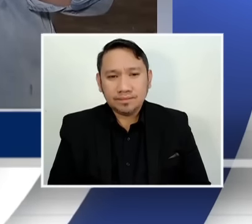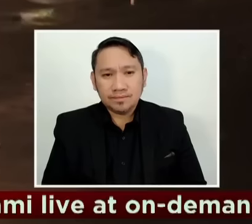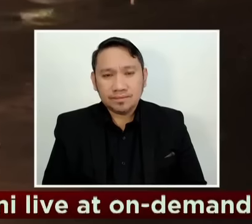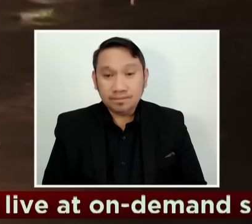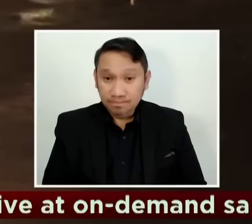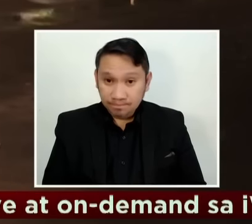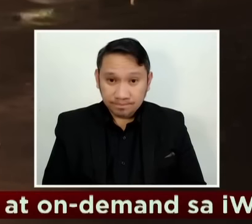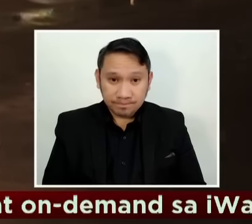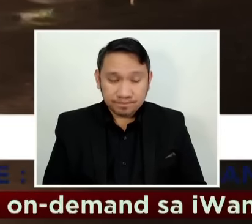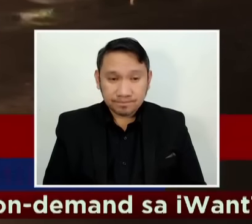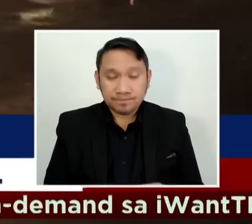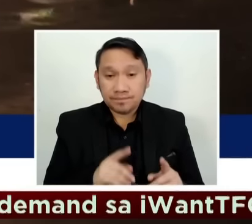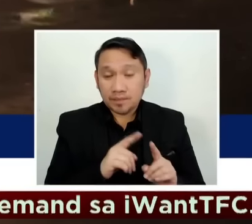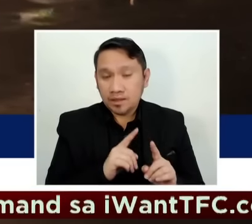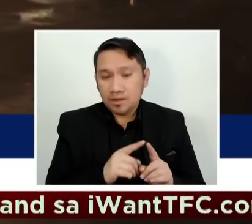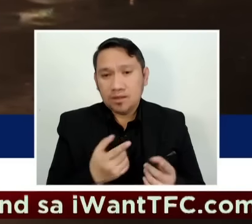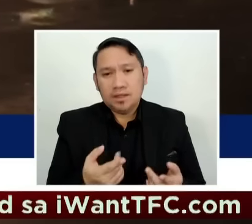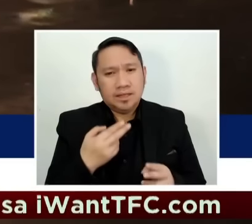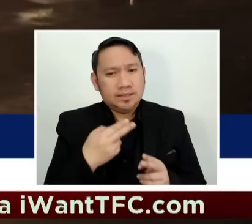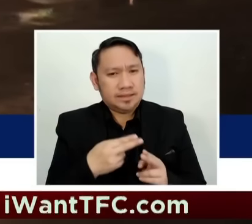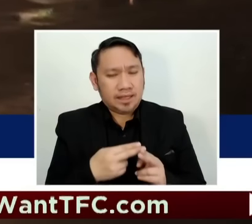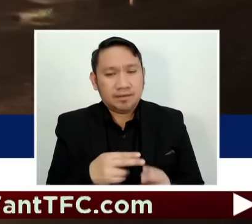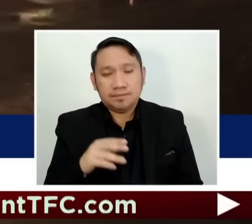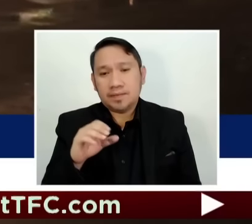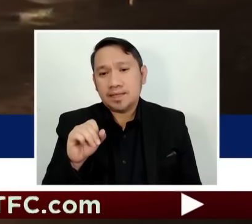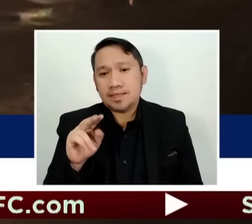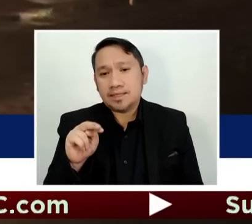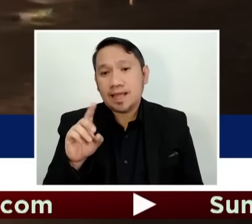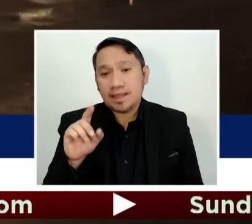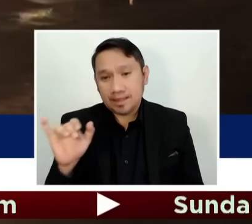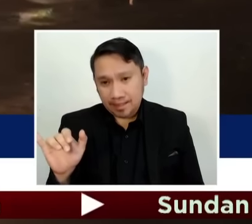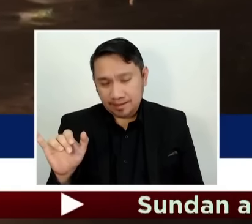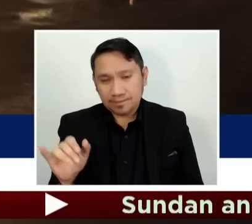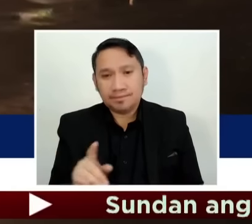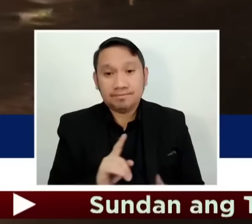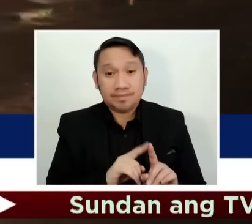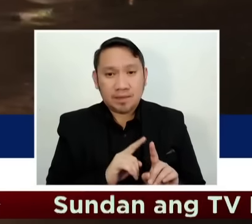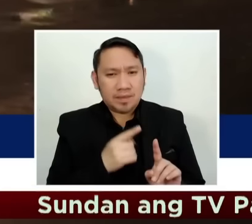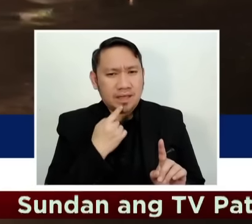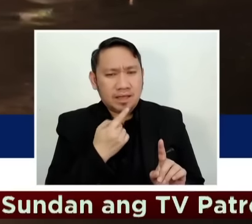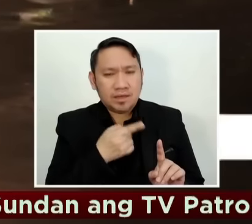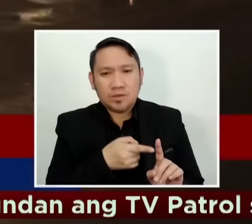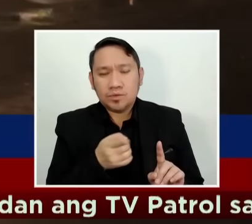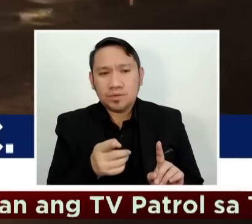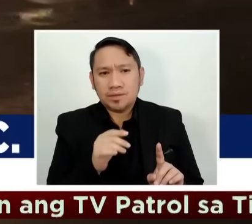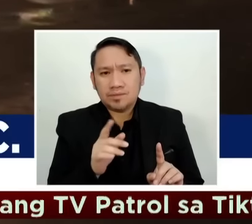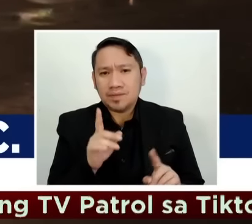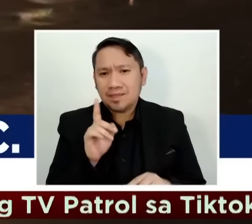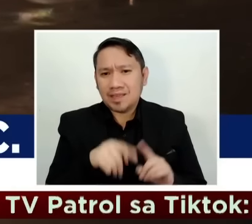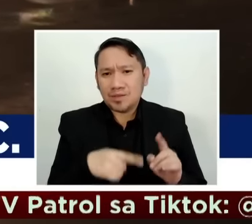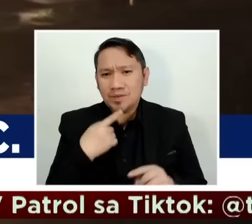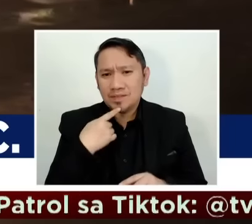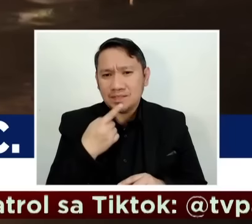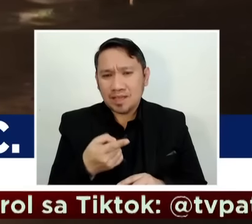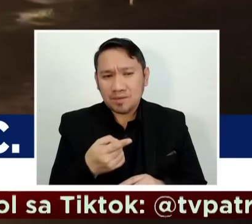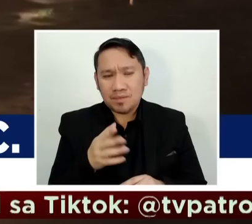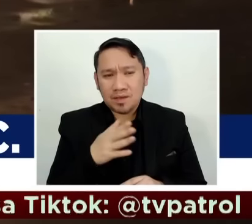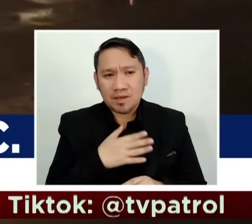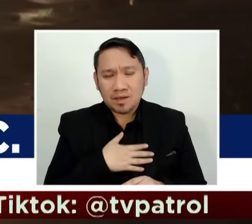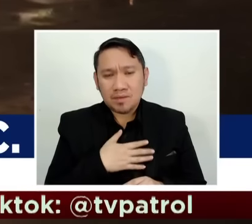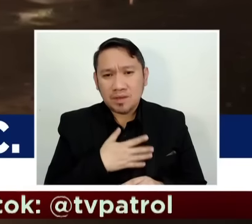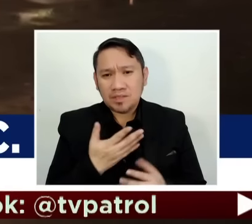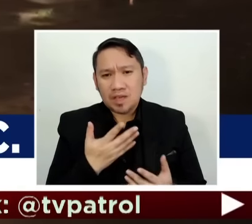Karen, siya si Police Lieutenant Colonel Sandy Mendoza na nagsabing hindi siya makahindi sa kanyang upperclassman at